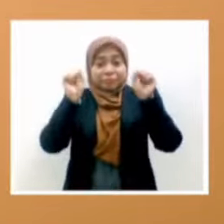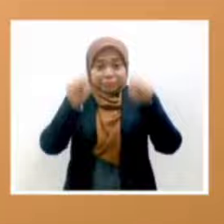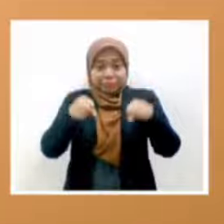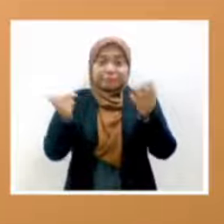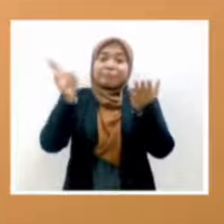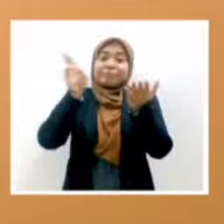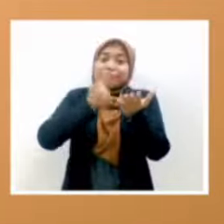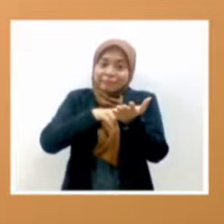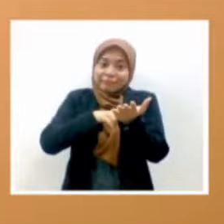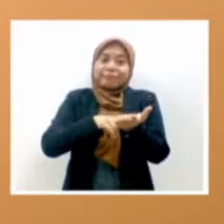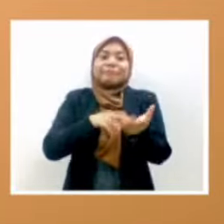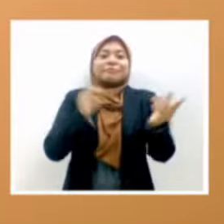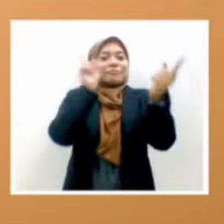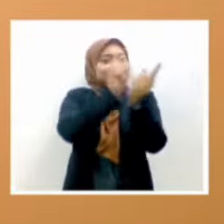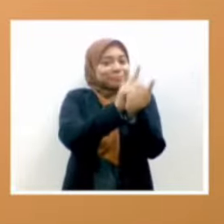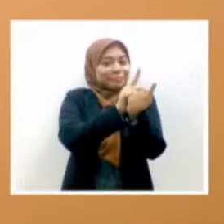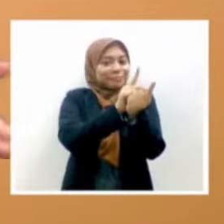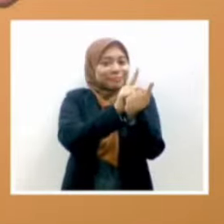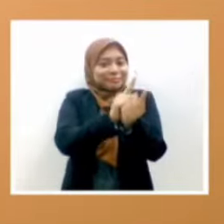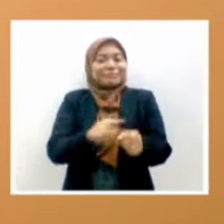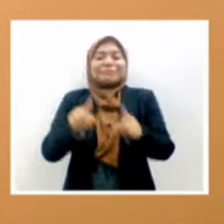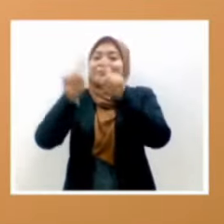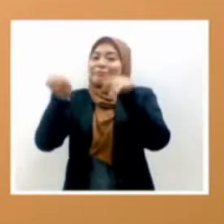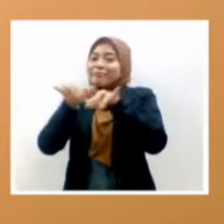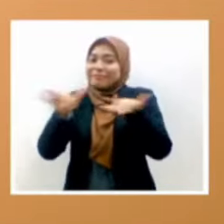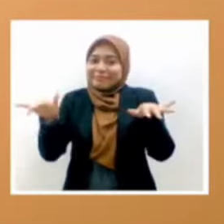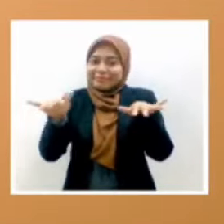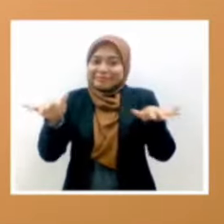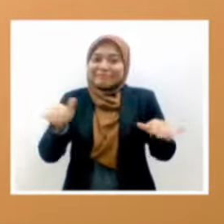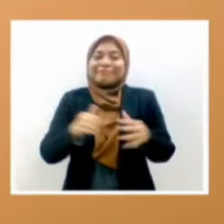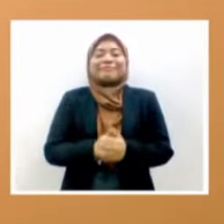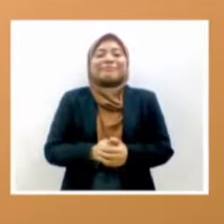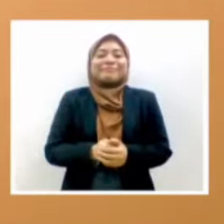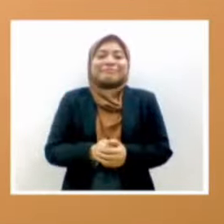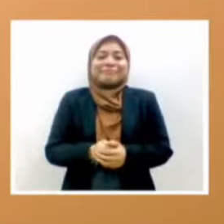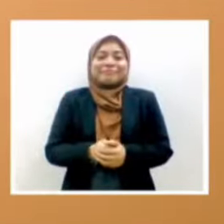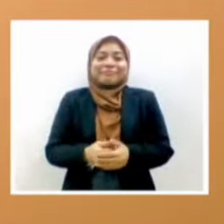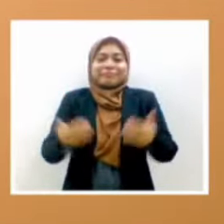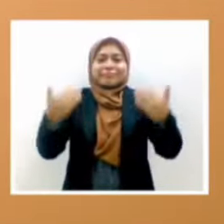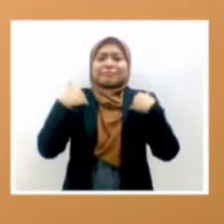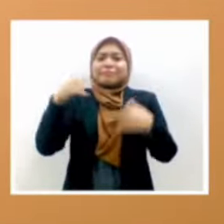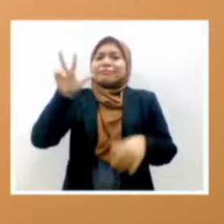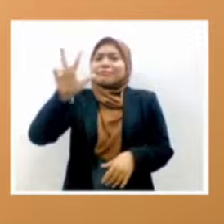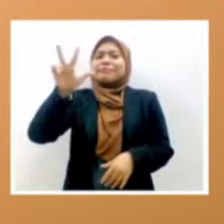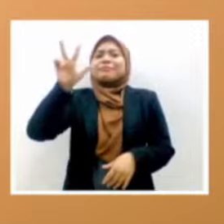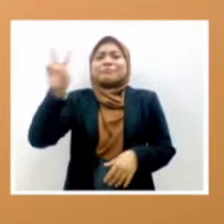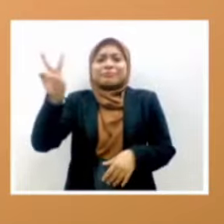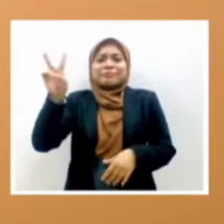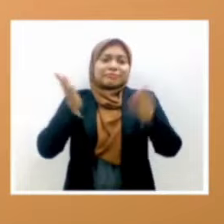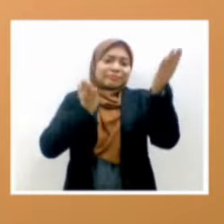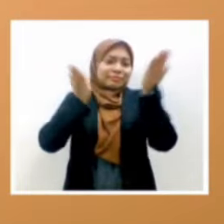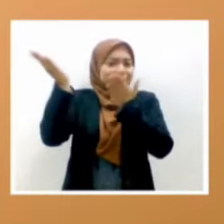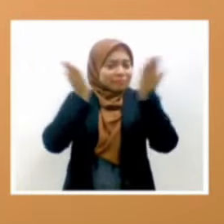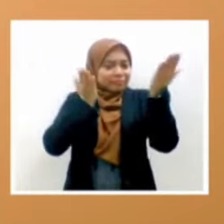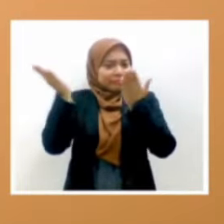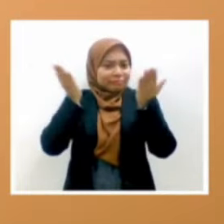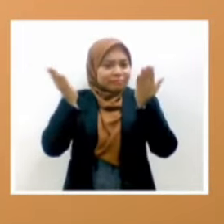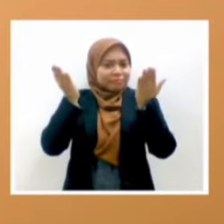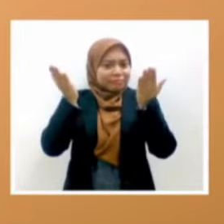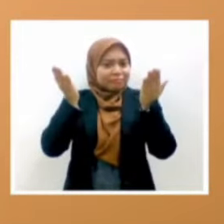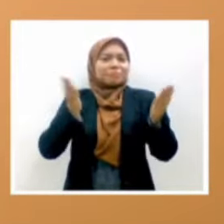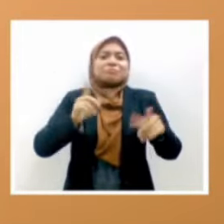pendaftaran Oke yuk Boleh di buat secara fisiklop atau total kalian enggak juga terdapat 32 kemudahan dan